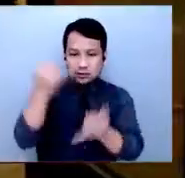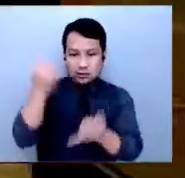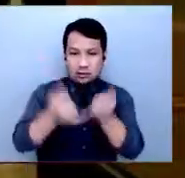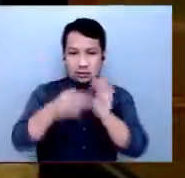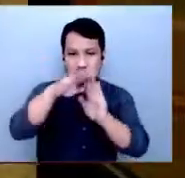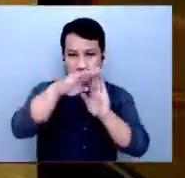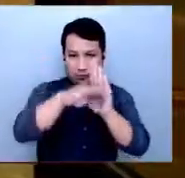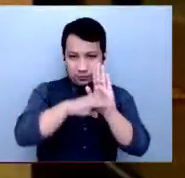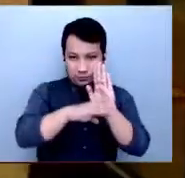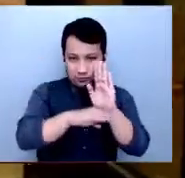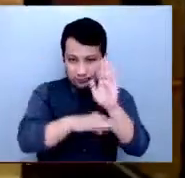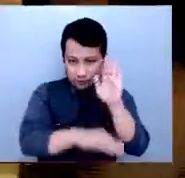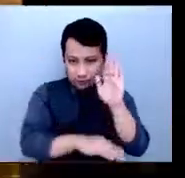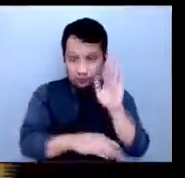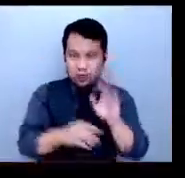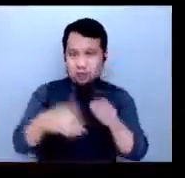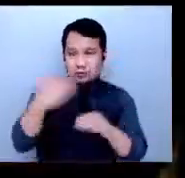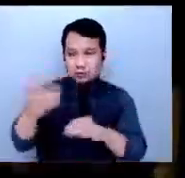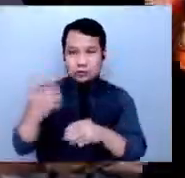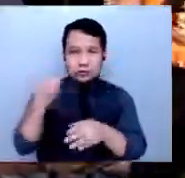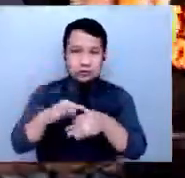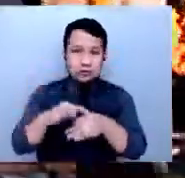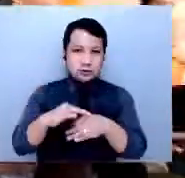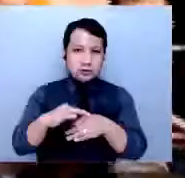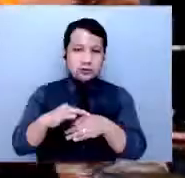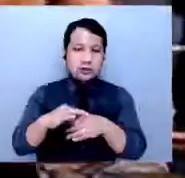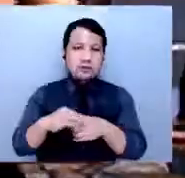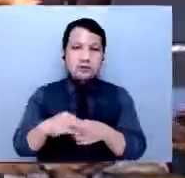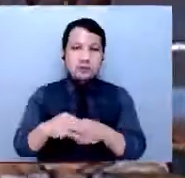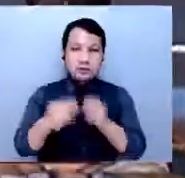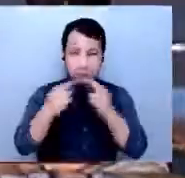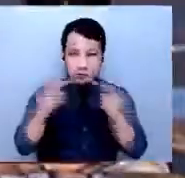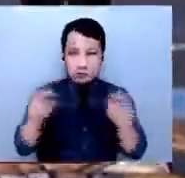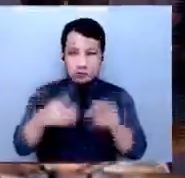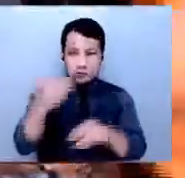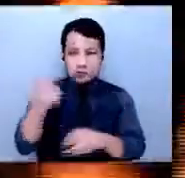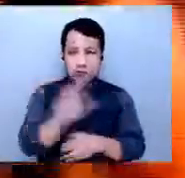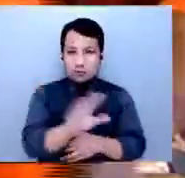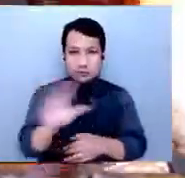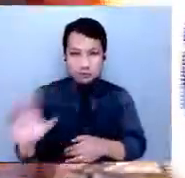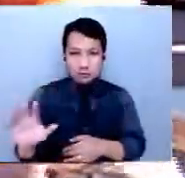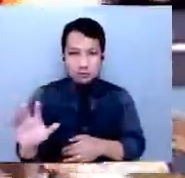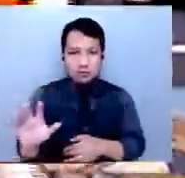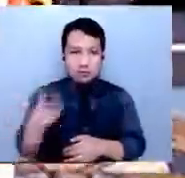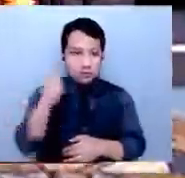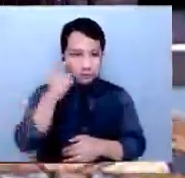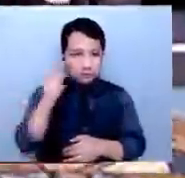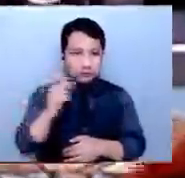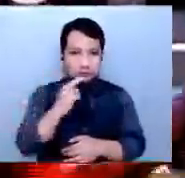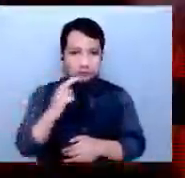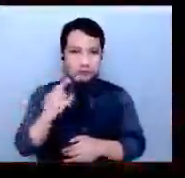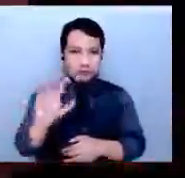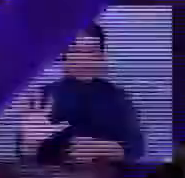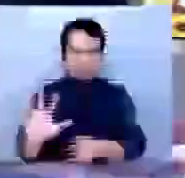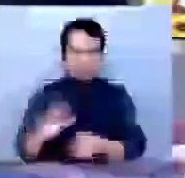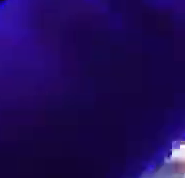candidates para sa 2022 elections. Nagbabalita mula sa Frontline, Greg Gregorio, News